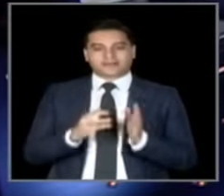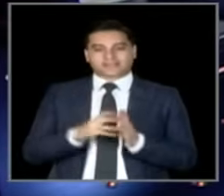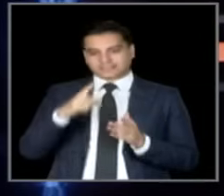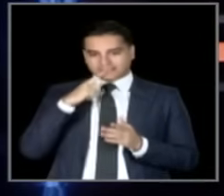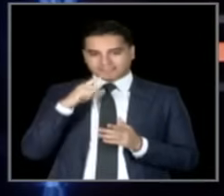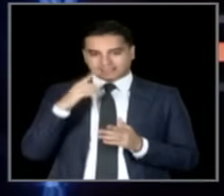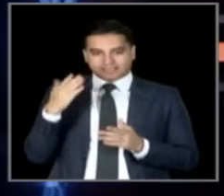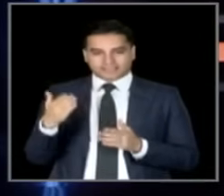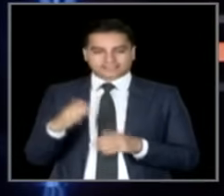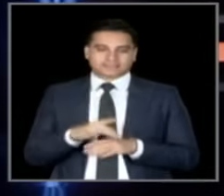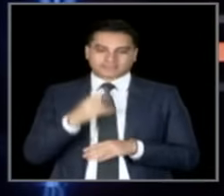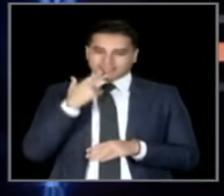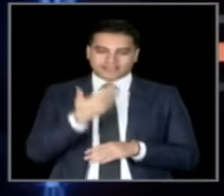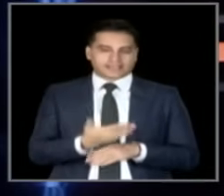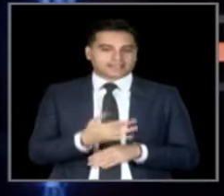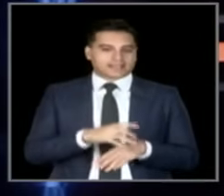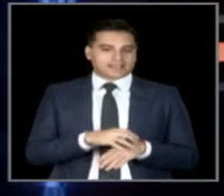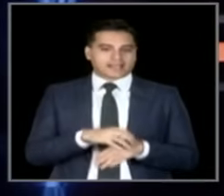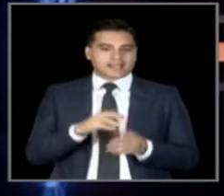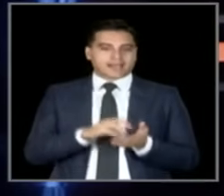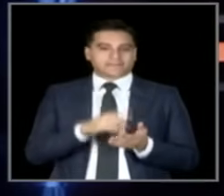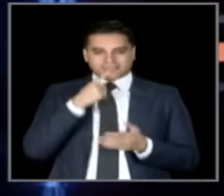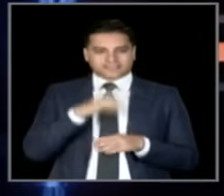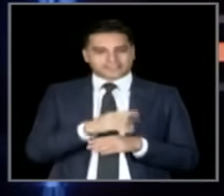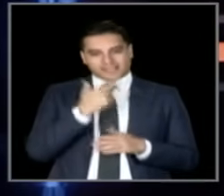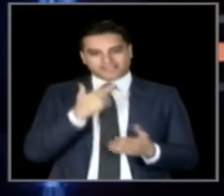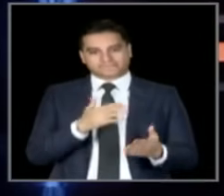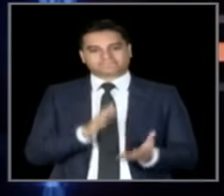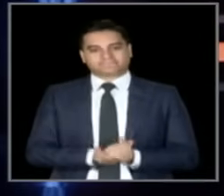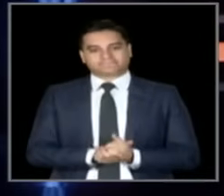اسكندرية، هارد لك، هارد لك لجامعة اسكندرية.